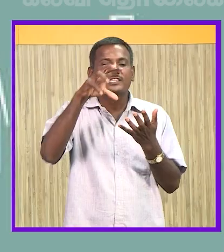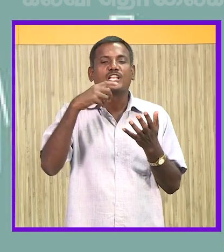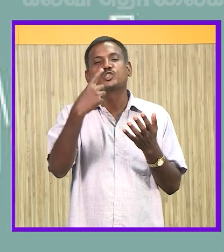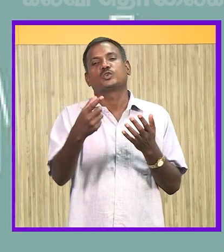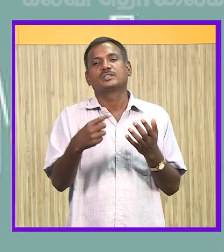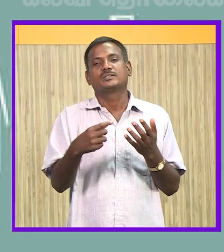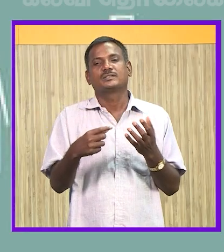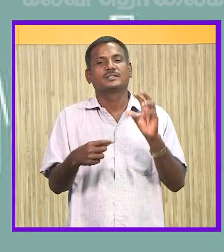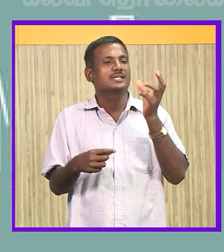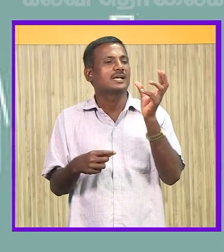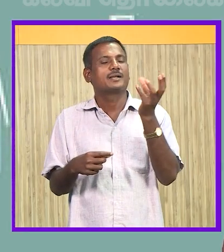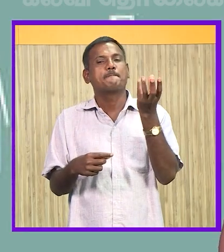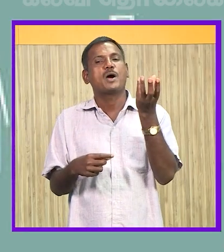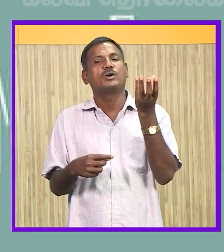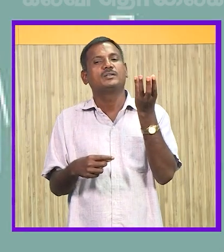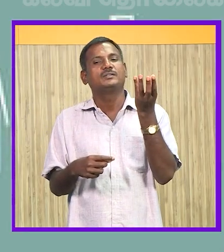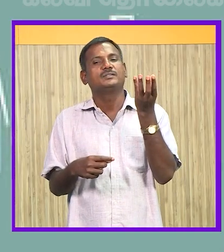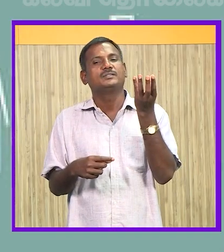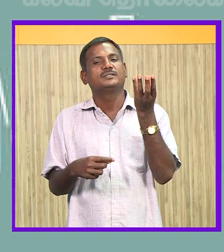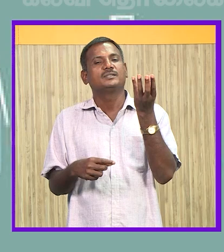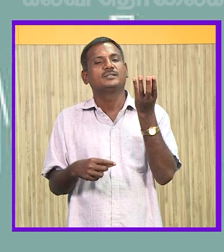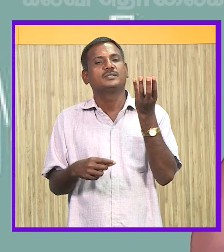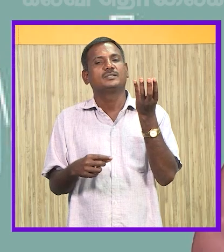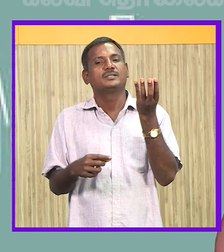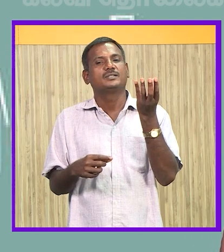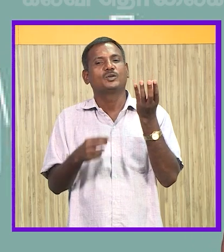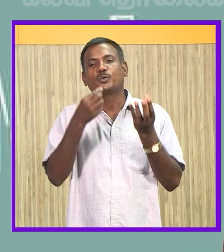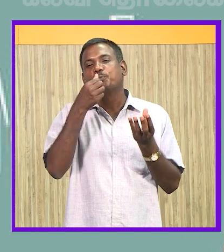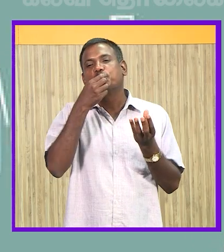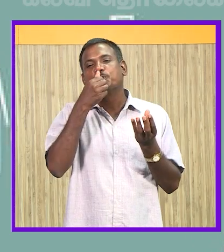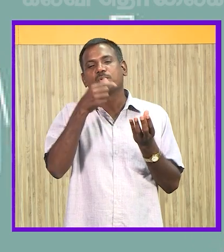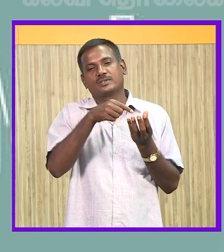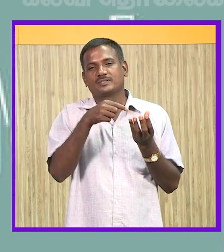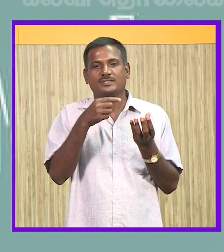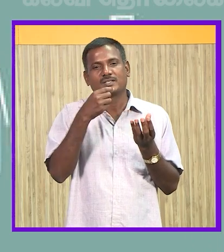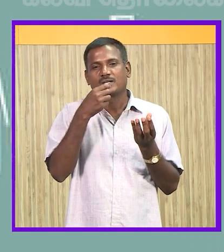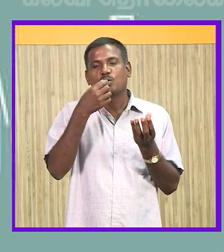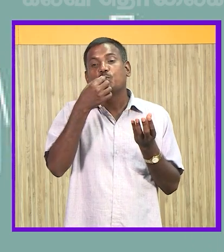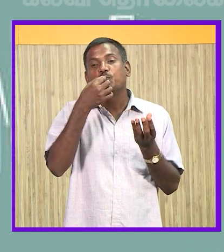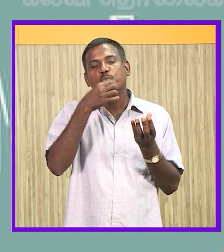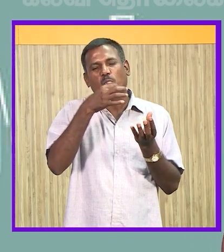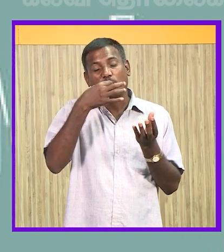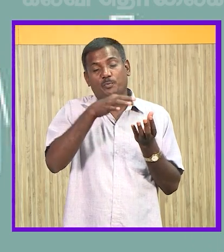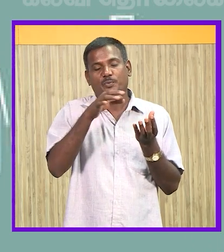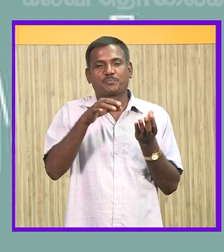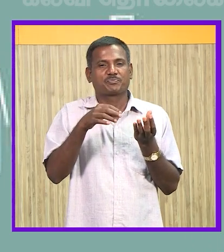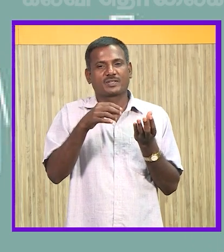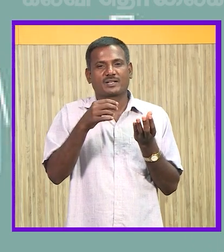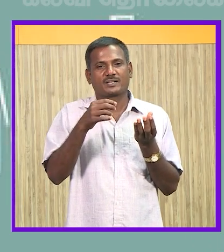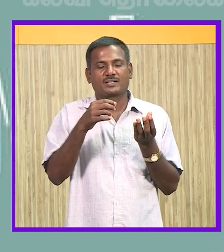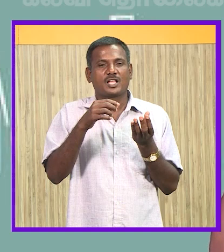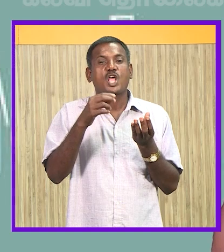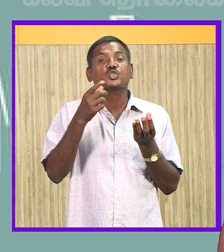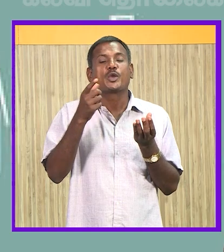என்கிறோம். என்னுடைய கையில் இப்போ என்ன இருக்குது பாருங்க, இதனுடைய பெயர் உப்பு மாதிரி தெரியுது இல்லையா? இதுவும் ஒரு வகையான உப்பு தான், ஆனால் நம்ம கறிக்கு